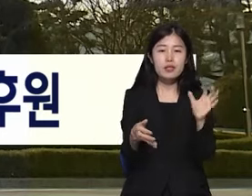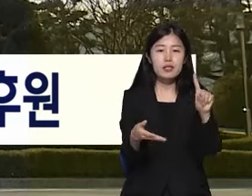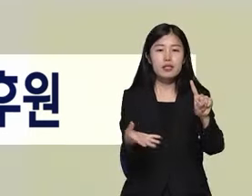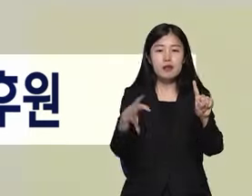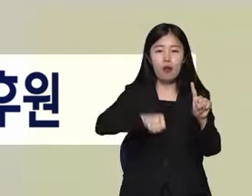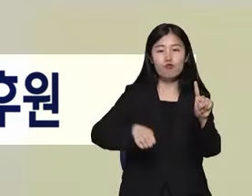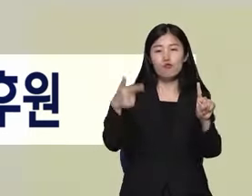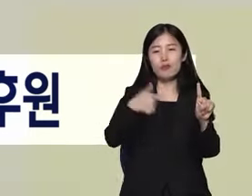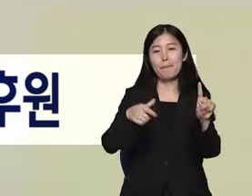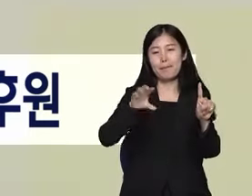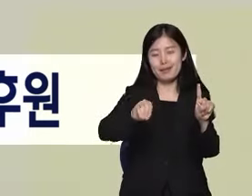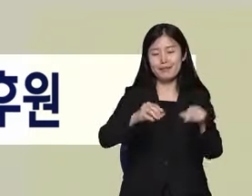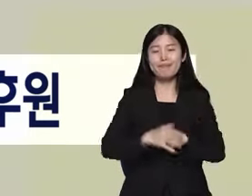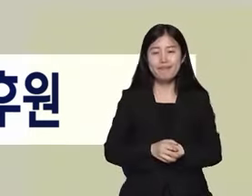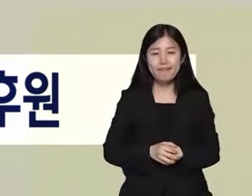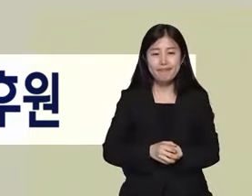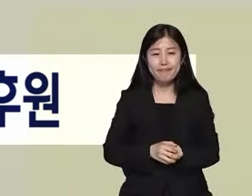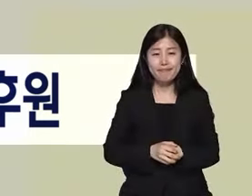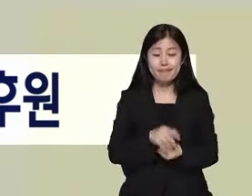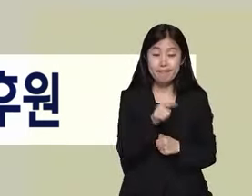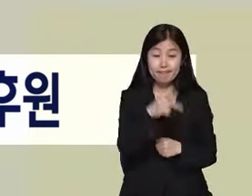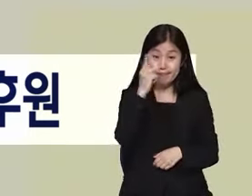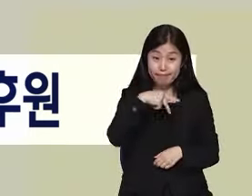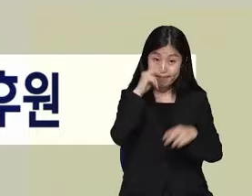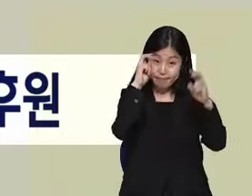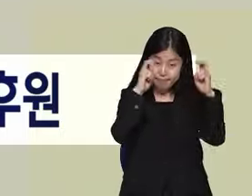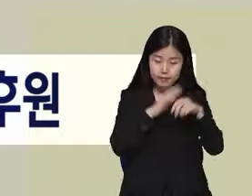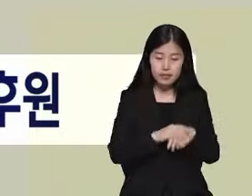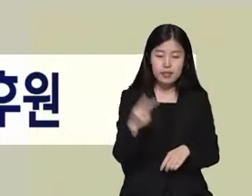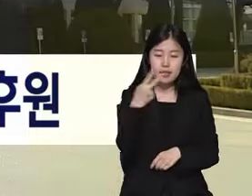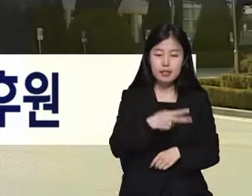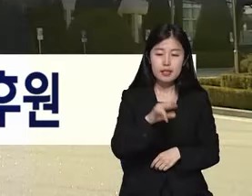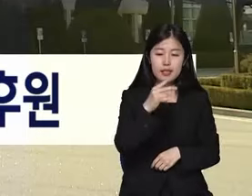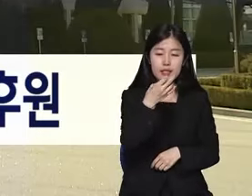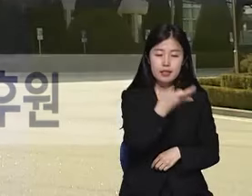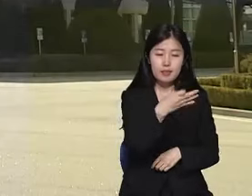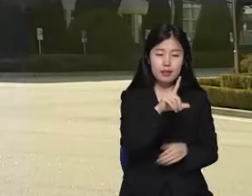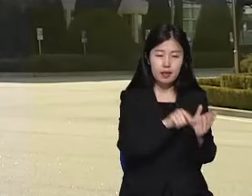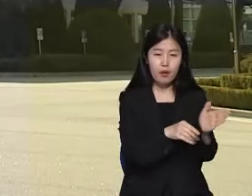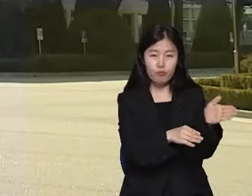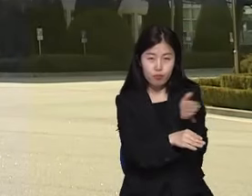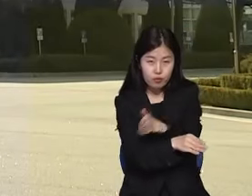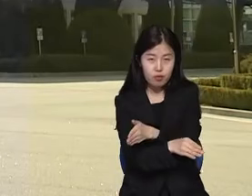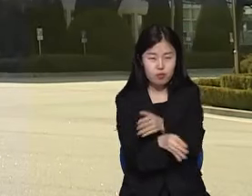전달했다고 밝혔습니다. 기아 오토랜드 광주는 지난 2014년부터 기아